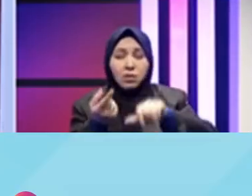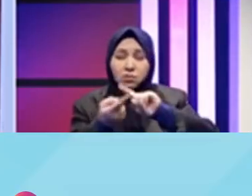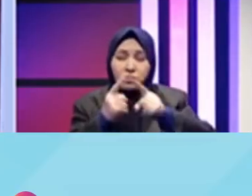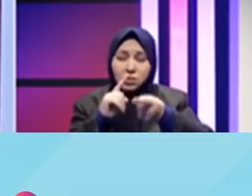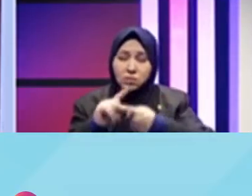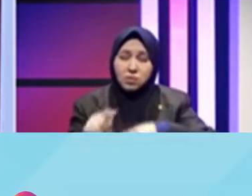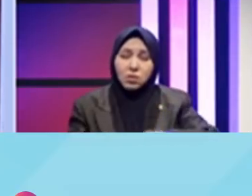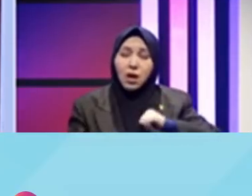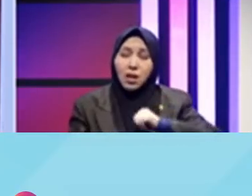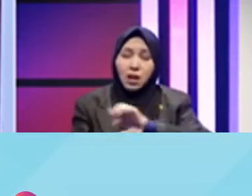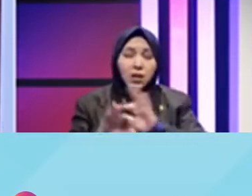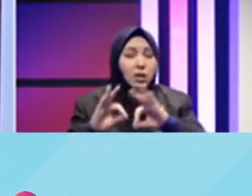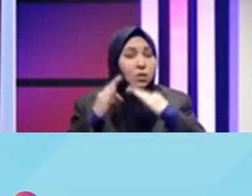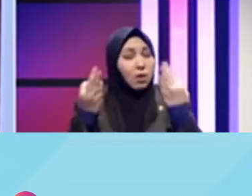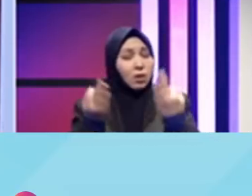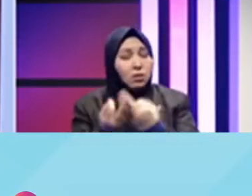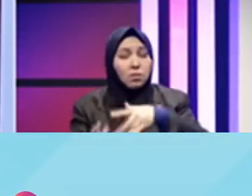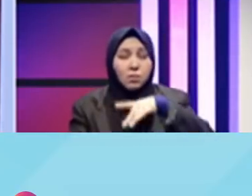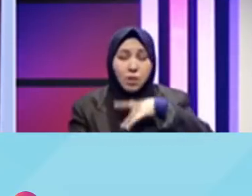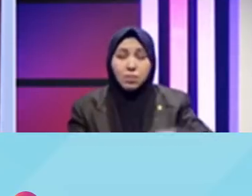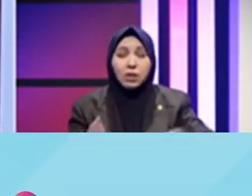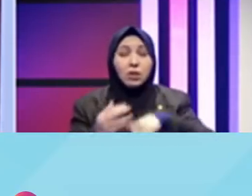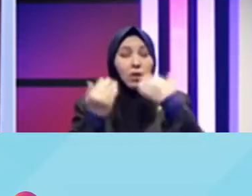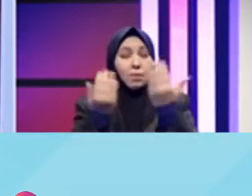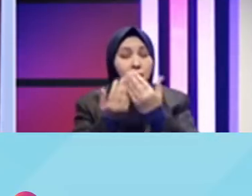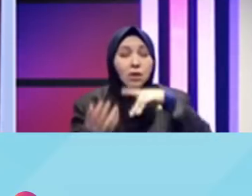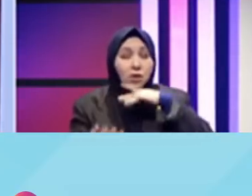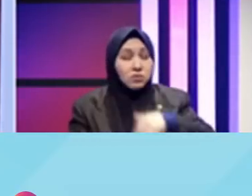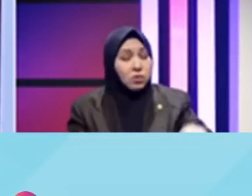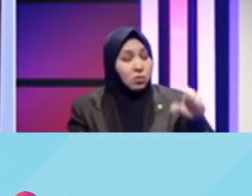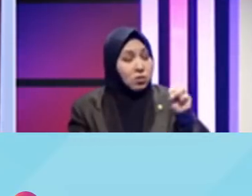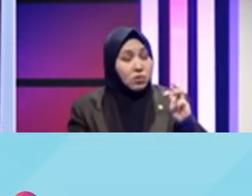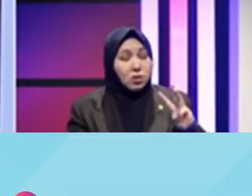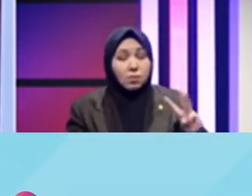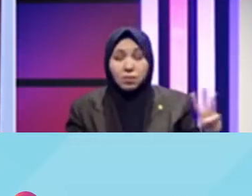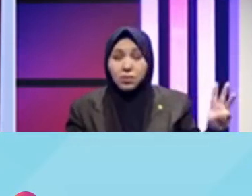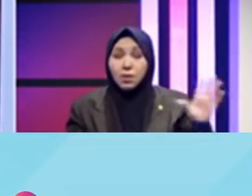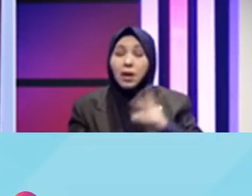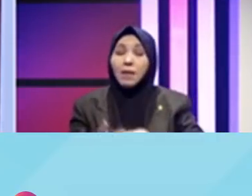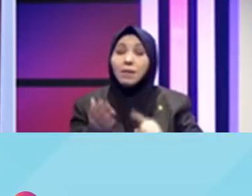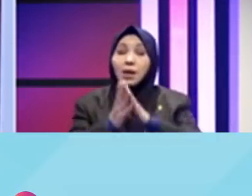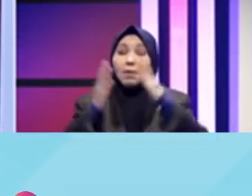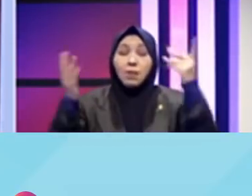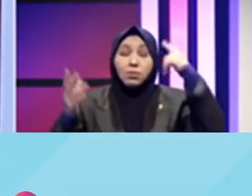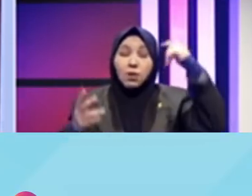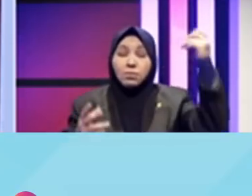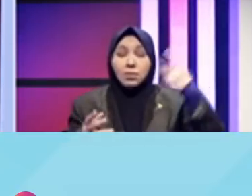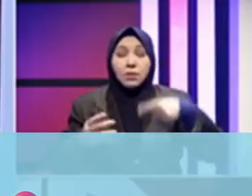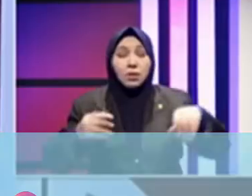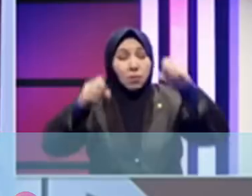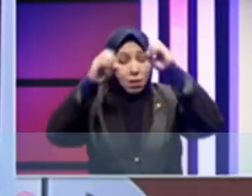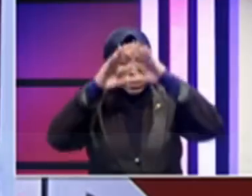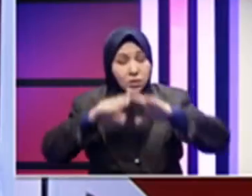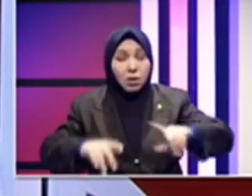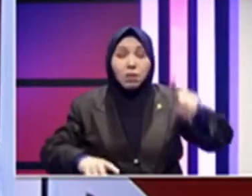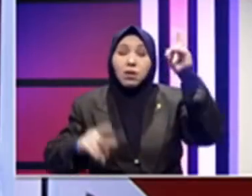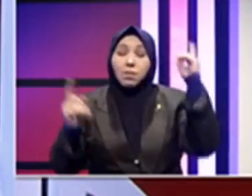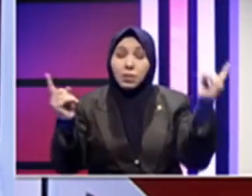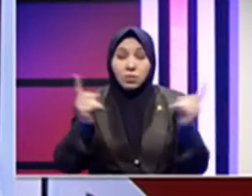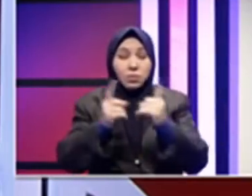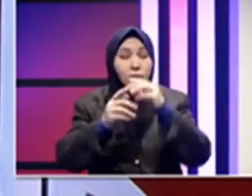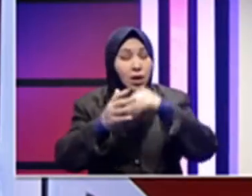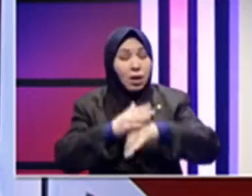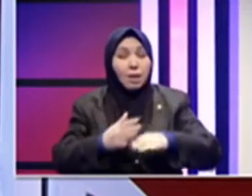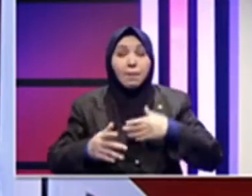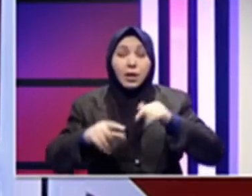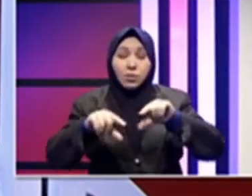Allahumma salli ala sayidina Muhammad wa ala alihi washabbihi ajma'in. Amma ba'du. Apa khabar tuan-tuan puan-puan yang dirahmati Allah sekalian? Kita bertemu dalam My Quran Time, baca